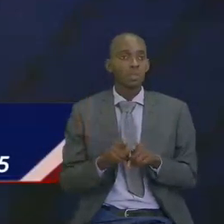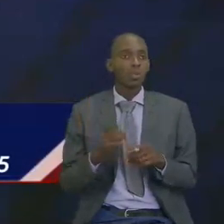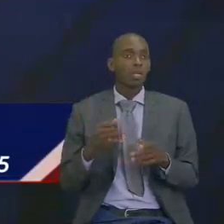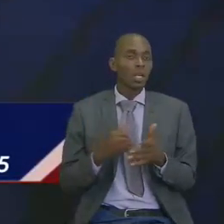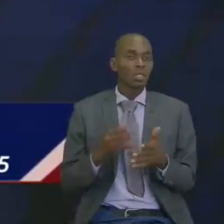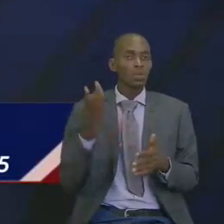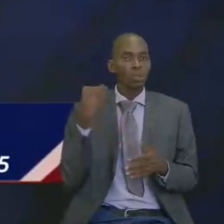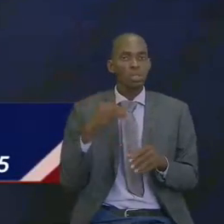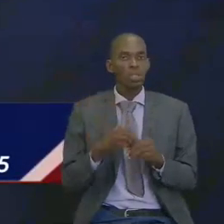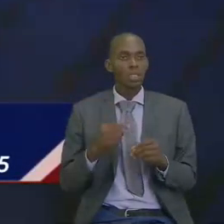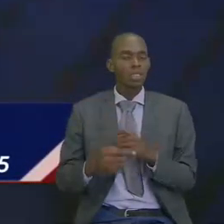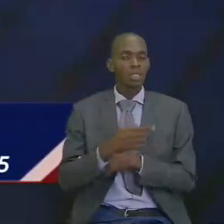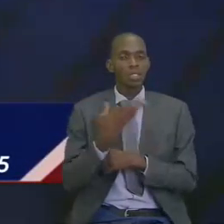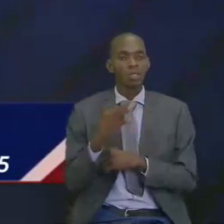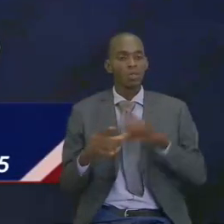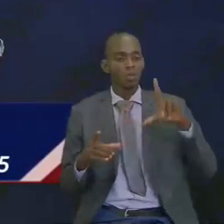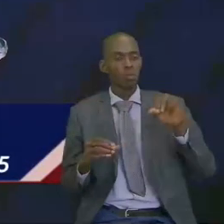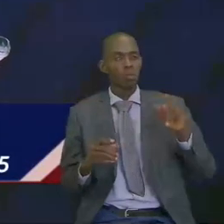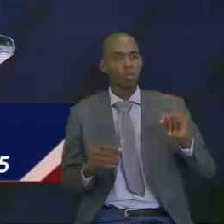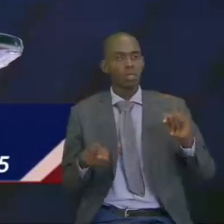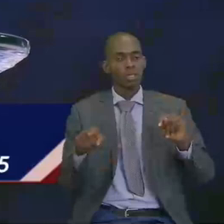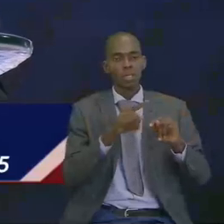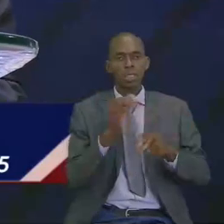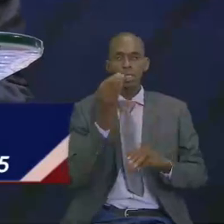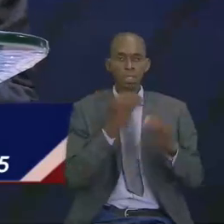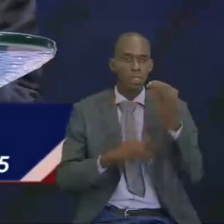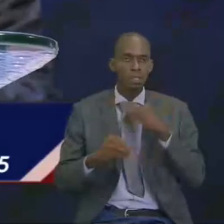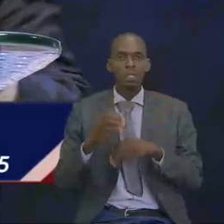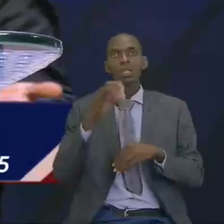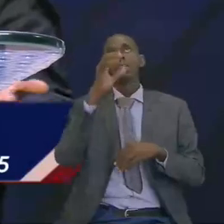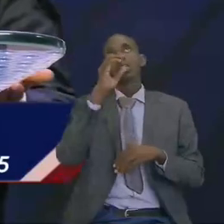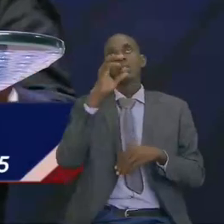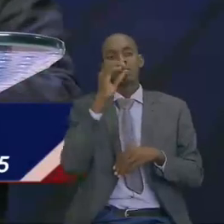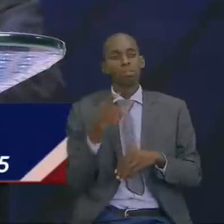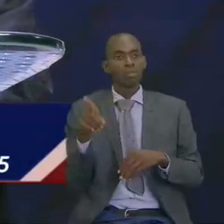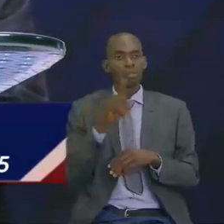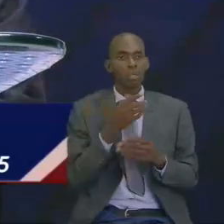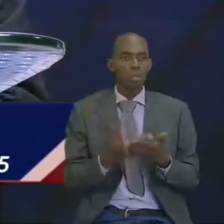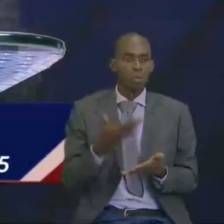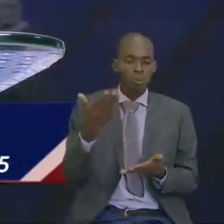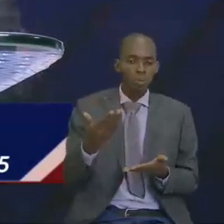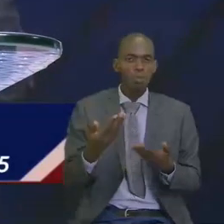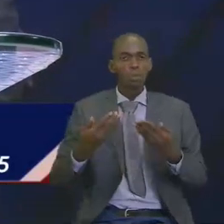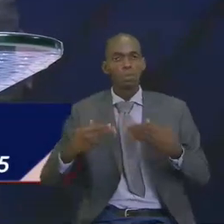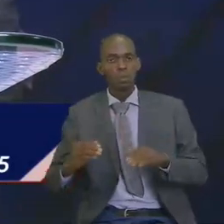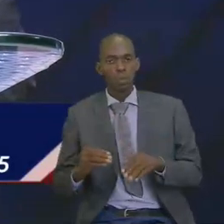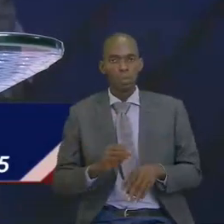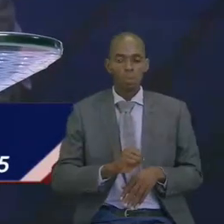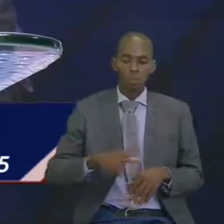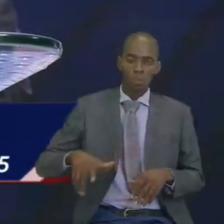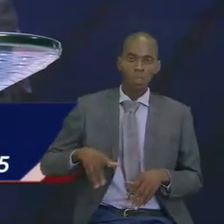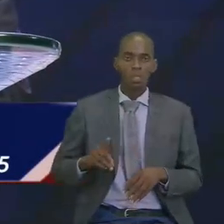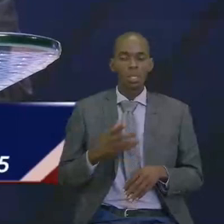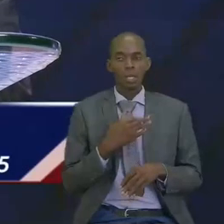Ce qui arriva du temps de Lot arrivera pareillement. Les hommes mangeaient, buvaient, achetaient, vendaient, plantaient,